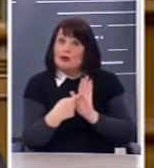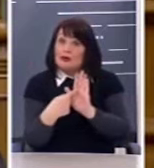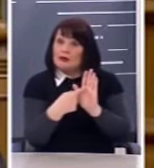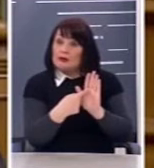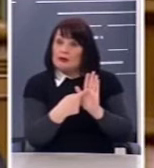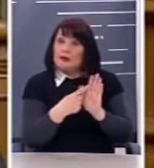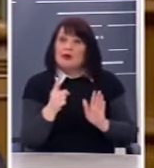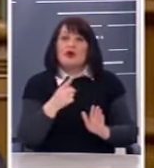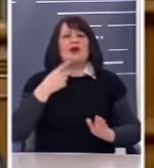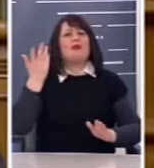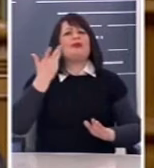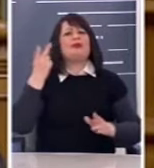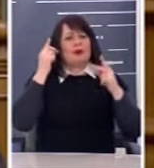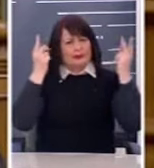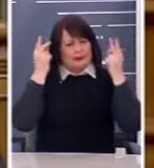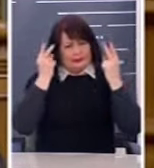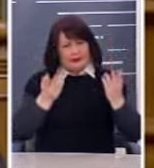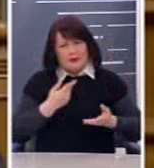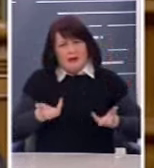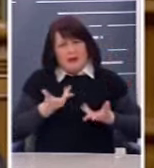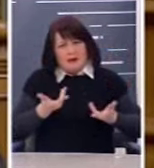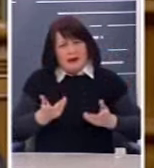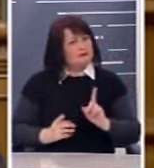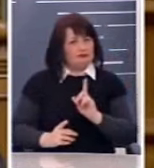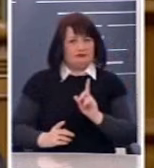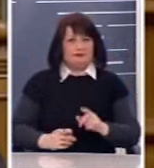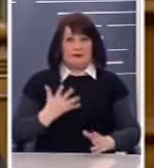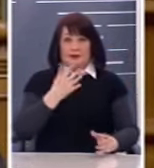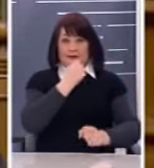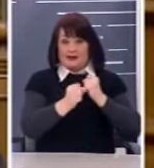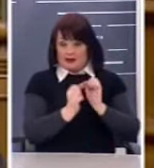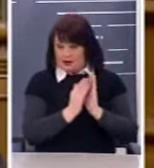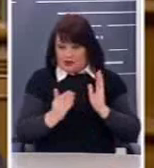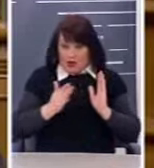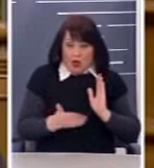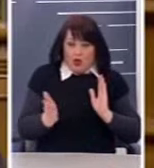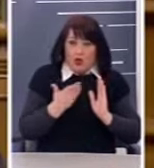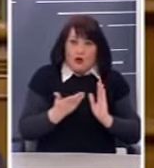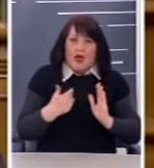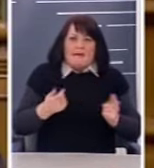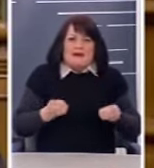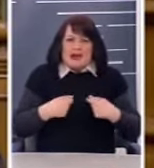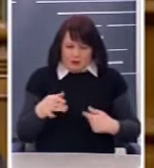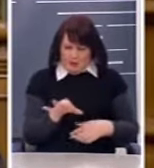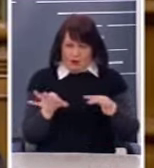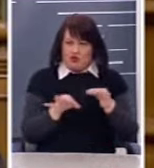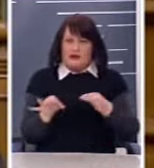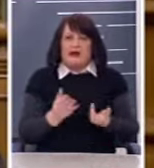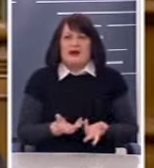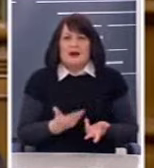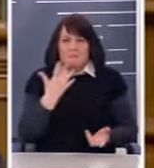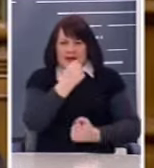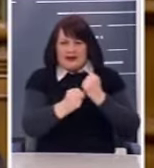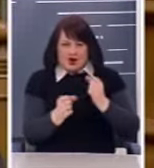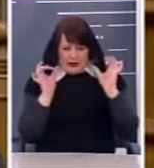όχι με λόγια του αέρα, ότι εκεί που 5 χρόνια γινόντουσαν απολύσεις έχουμε προσλήψεις. ότι εκεί που 5 χρόνια